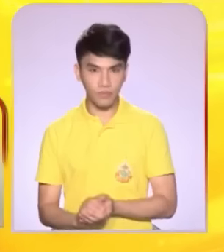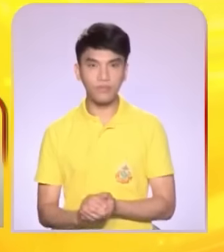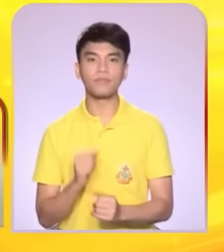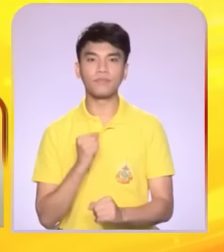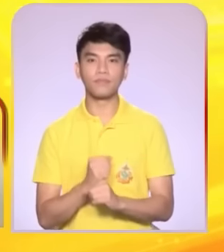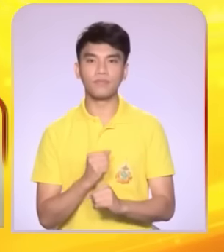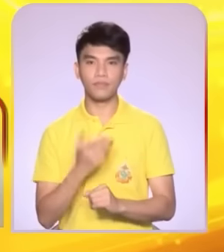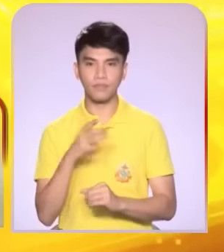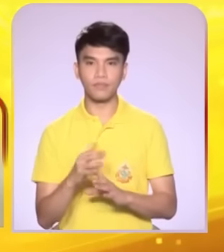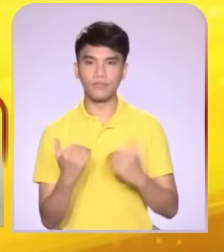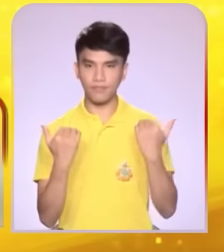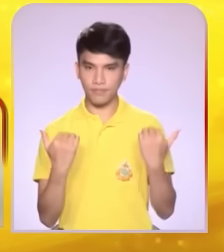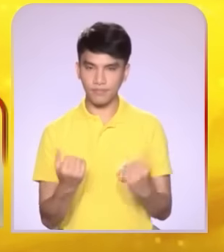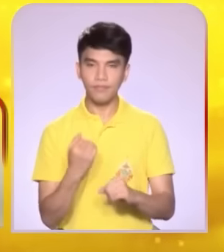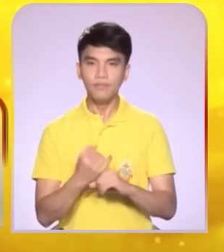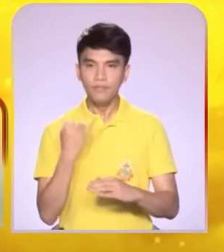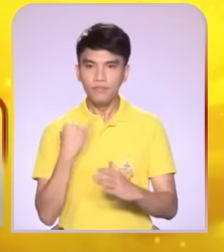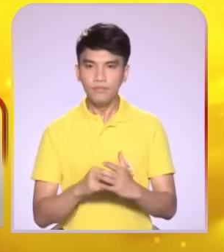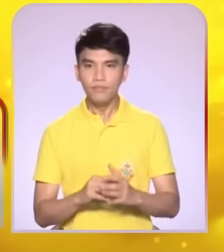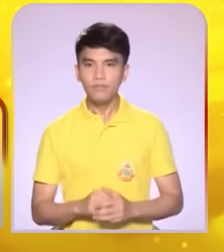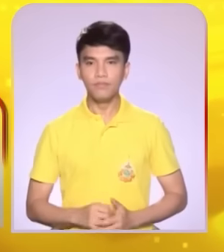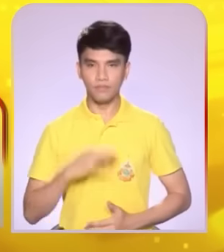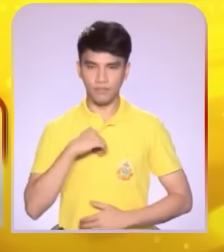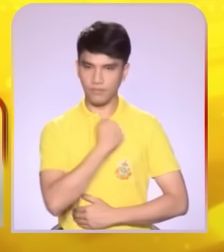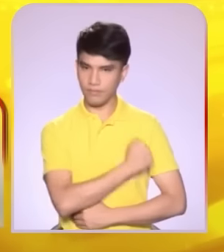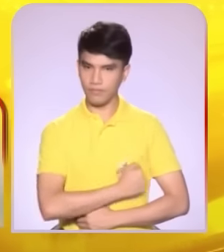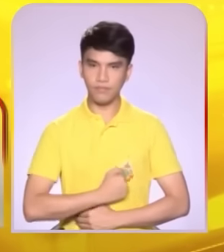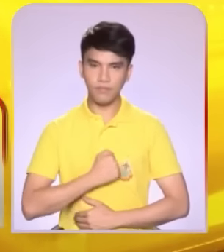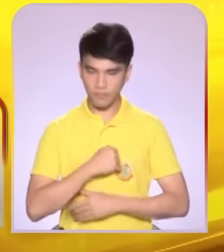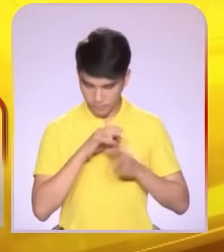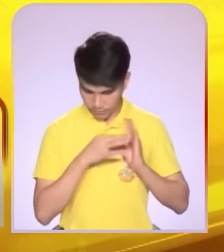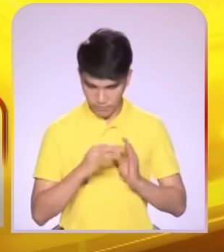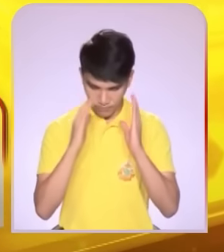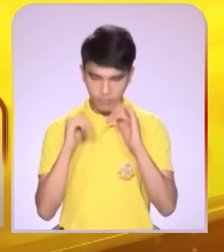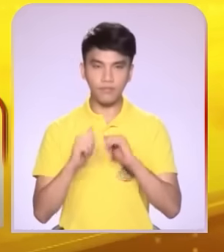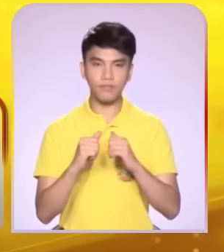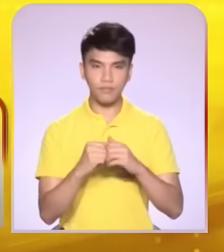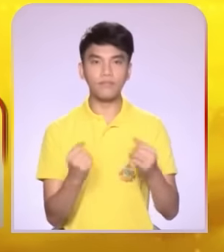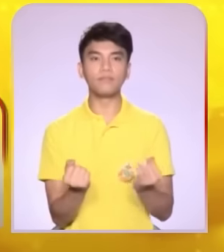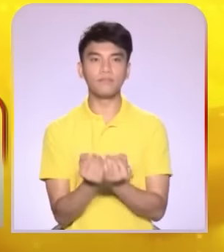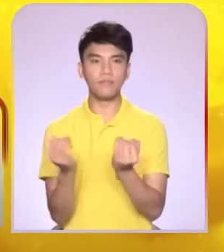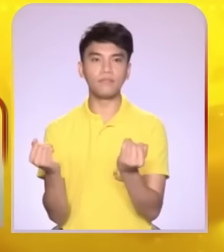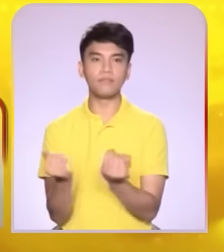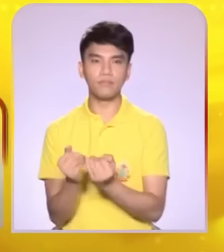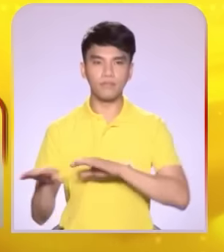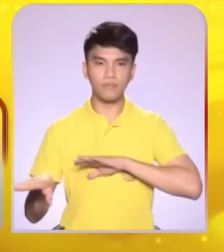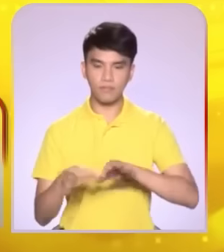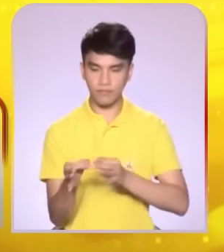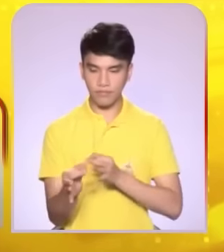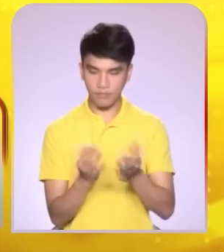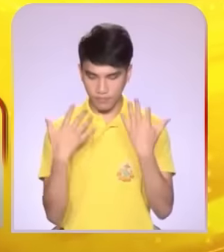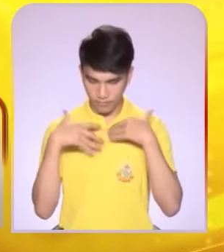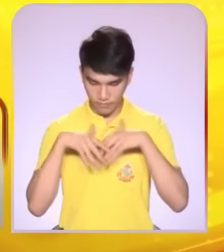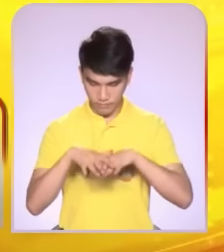การรับงานแล้วนะคะแต่เมื่อมันมีความผิดพลาดขึ้นมาก็รู้สึกเสียใจแล้วก็มีความห่วงใยผู้ที่ได้รับผลกระทบโดยคุณป้องพร้อมจะชี้แจงและให้ความร่